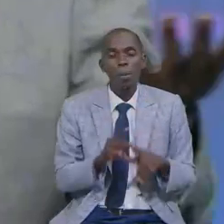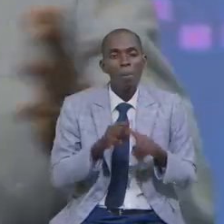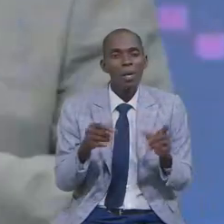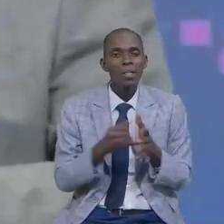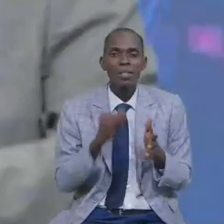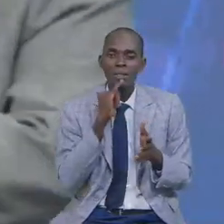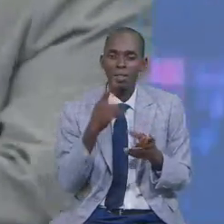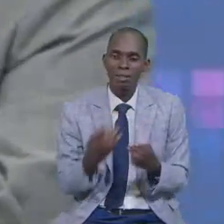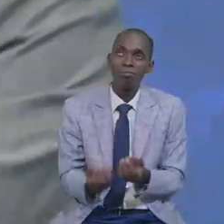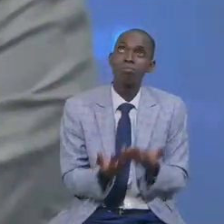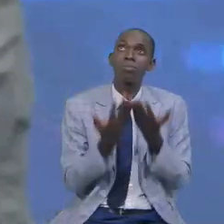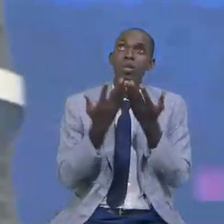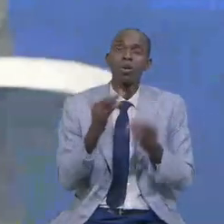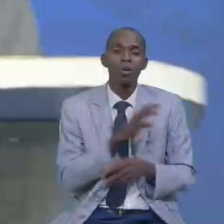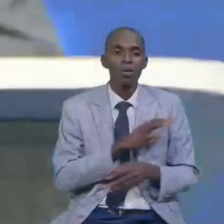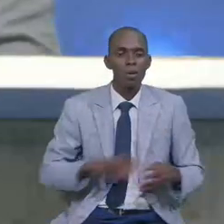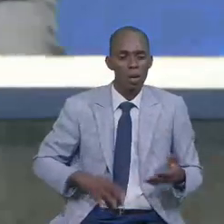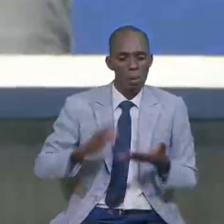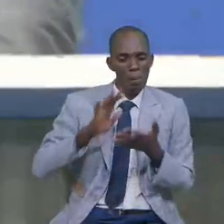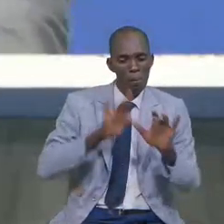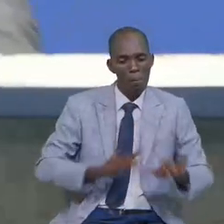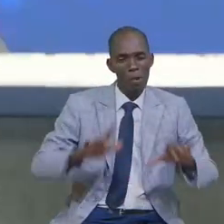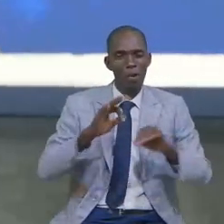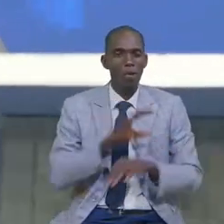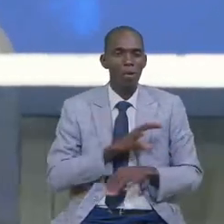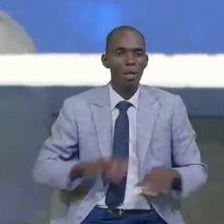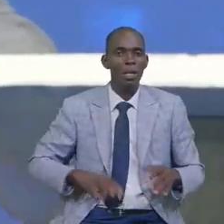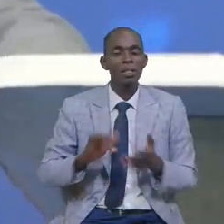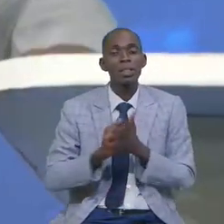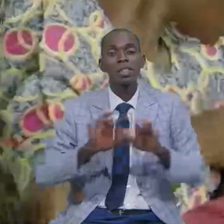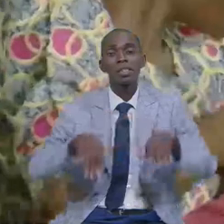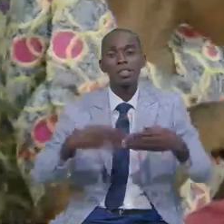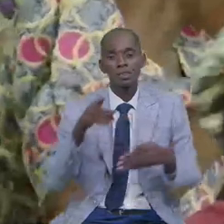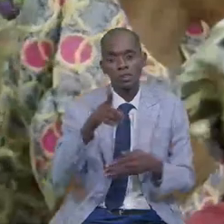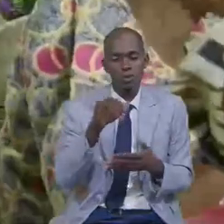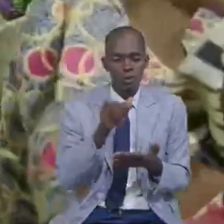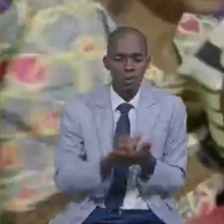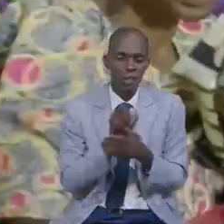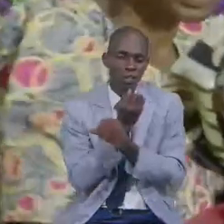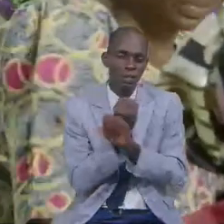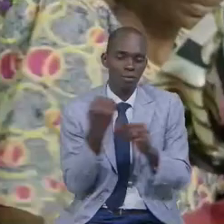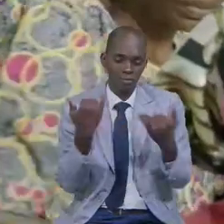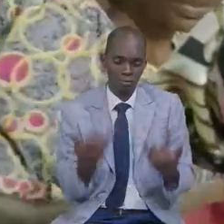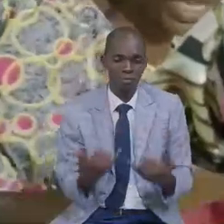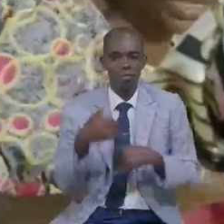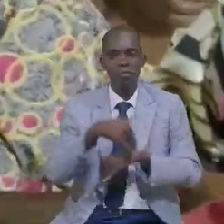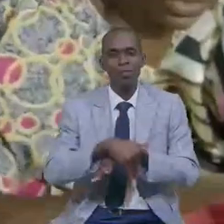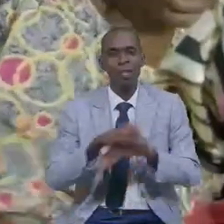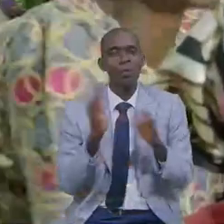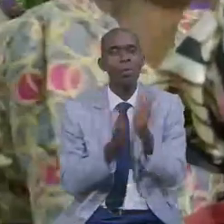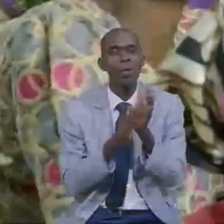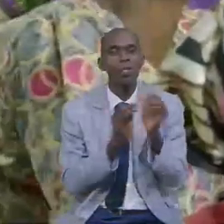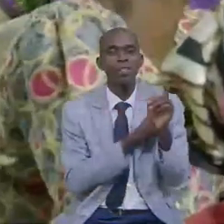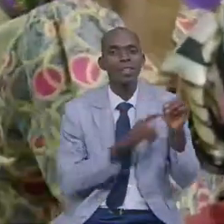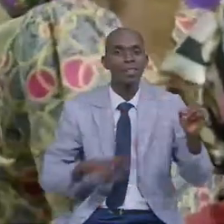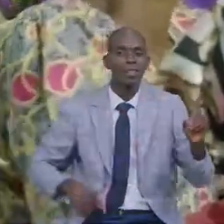L'expiation de Christ, la miséricorde de Christ qui vous accorde ce salut ce soir. Gloire à Dieu. J'ai dit gloire